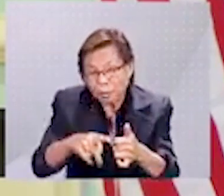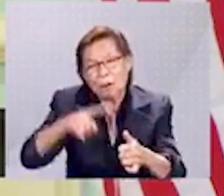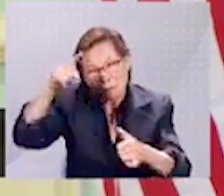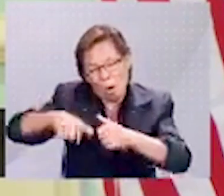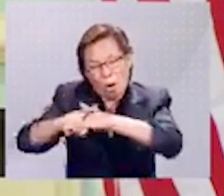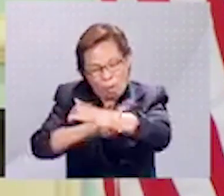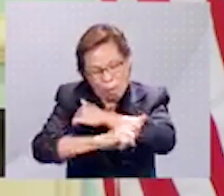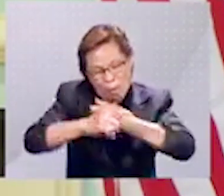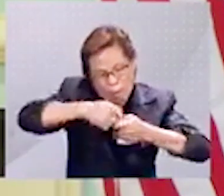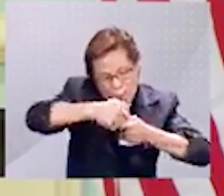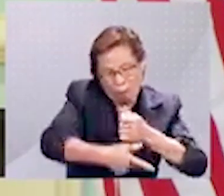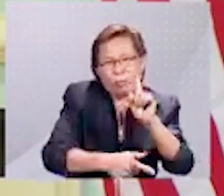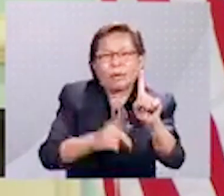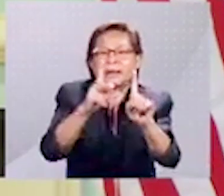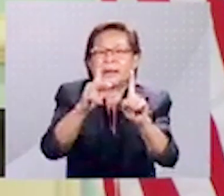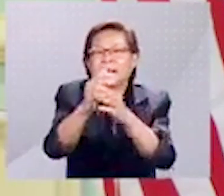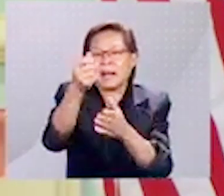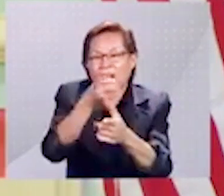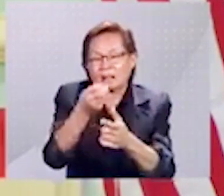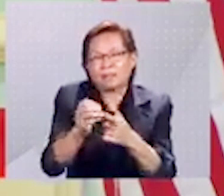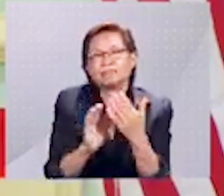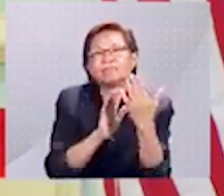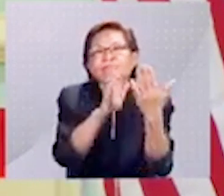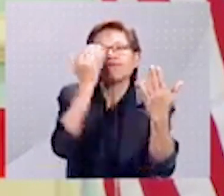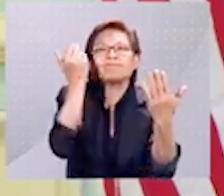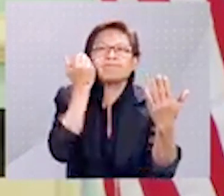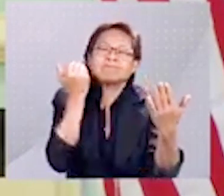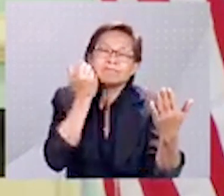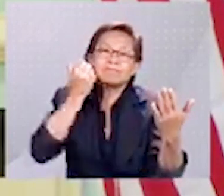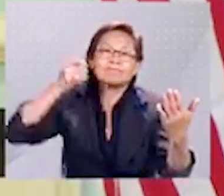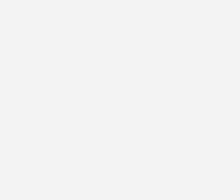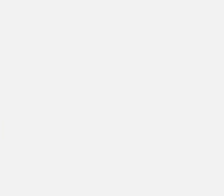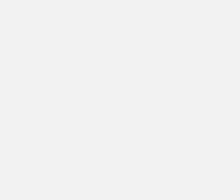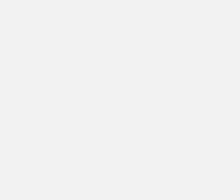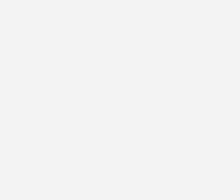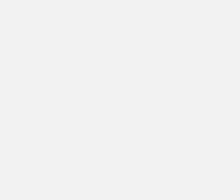dikenakan kompaun RM1,000 ataupun dihadapkan ke mahkamah.